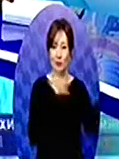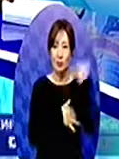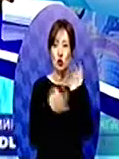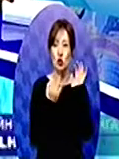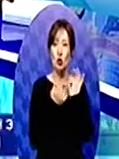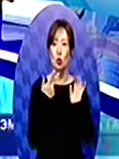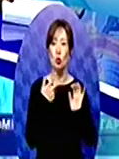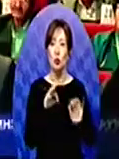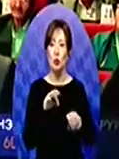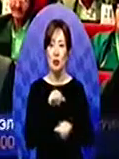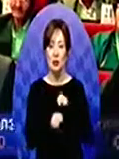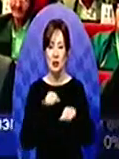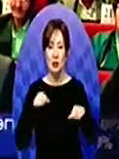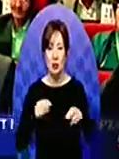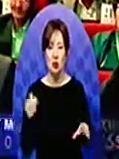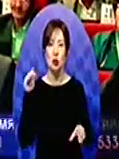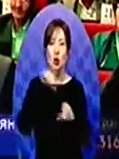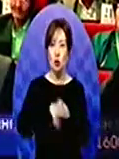байна.